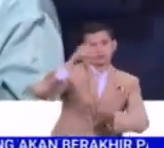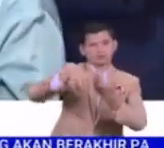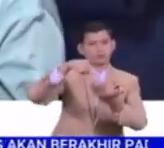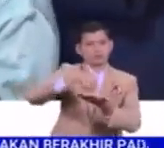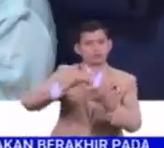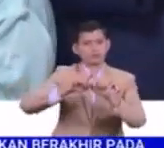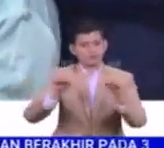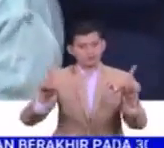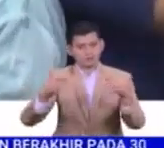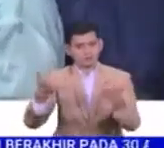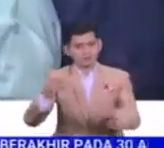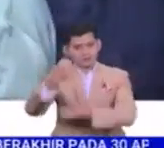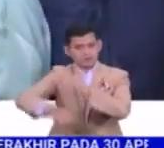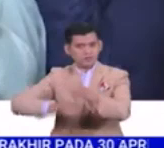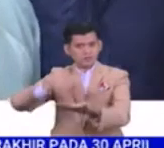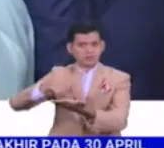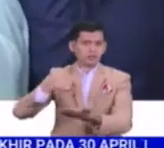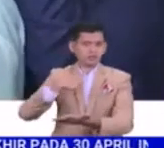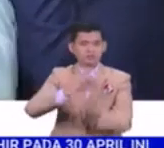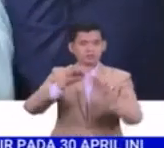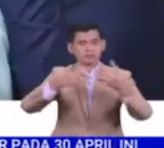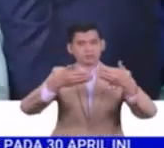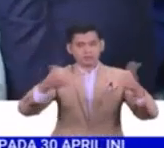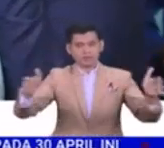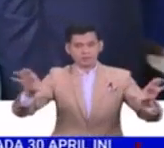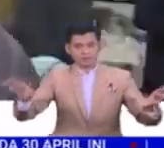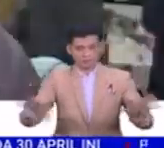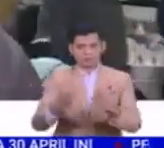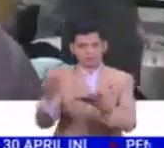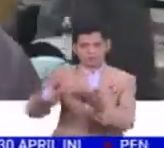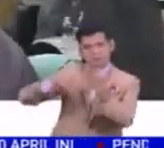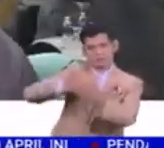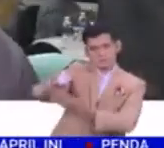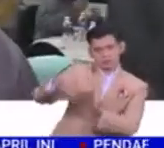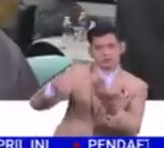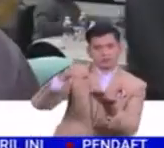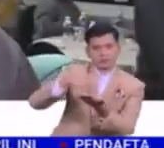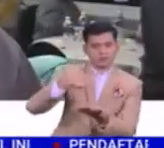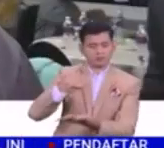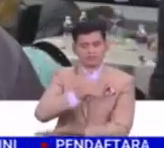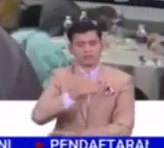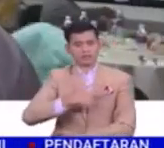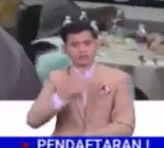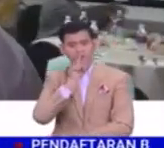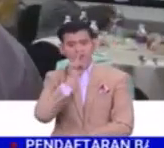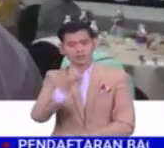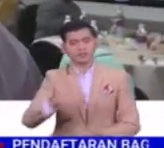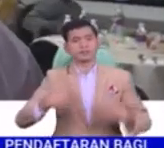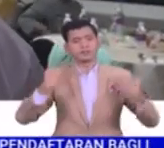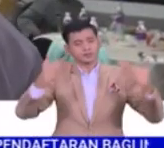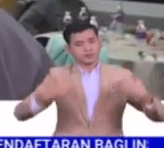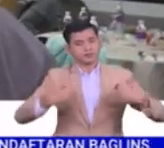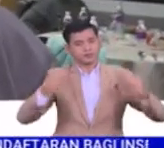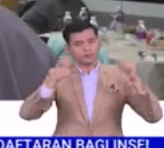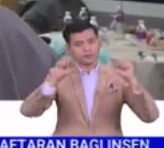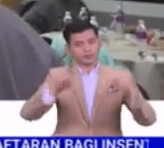ini, pada tahun ini kami dapat buat semula. Dan kami rasa seronoklah